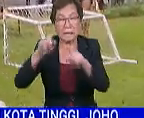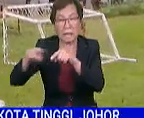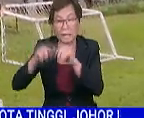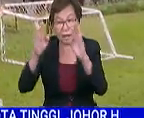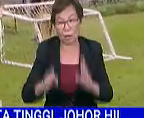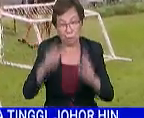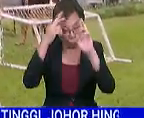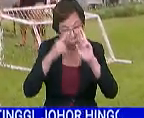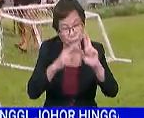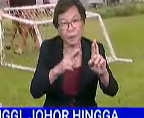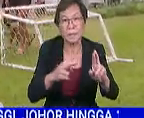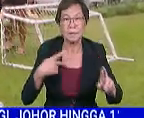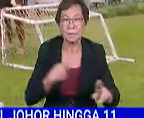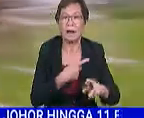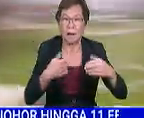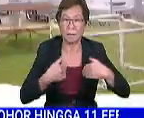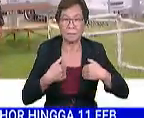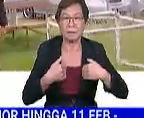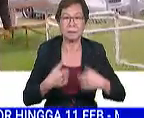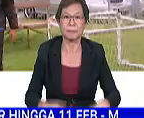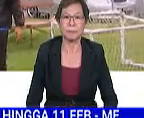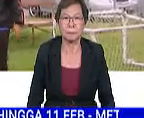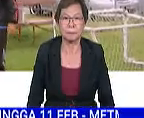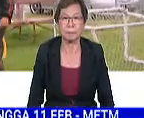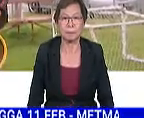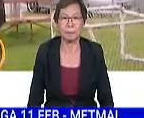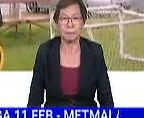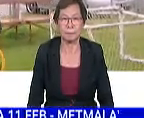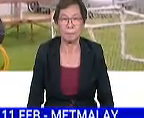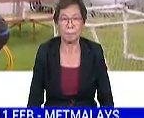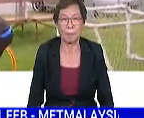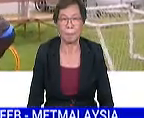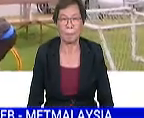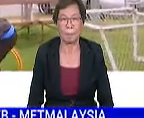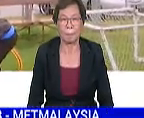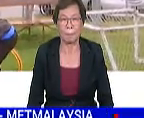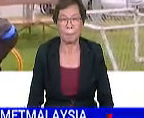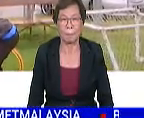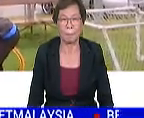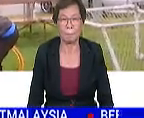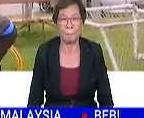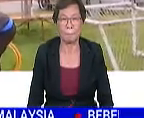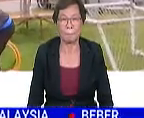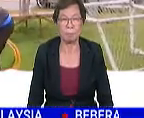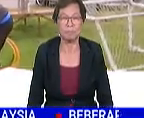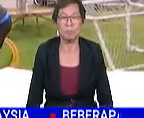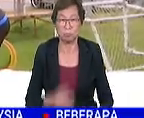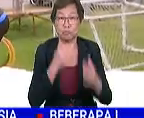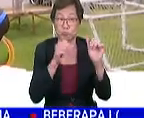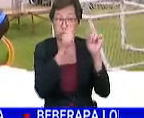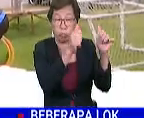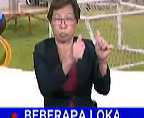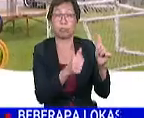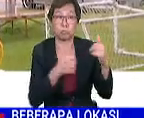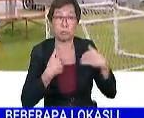kita nak kita ada tu memang high saya tengok brm pun dia pun very good in prep dia punya team dia pun ada